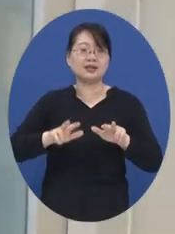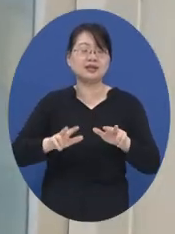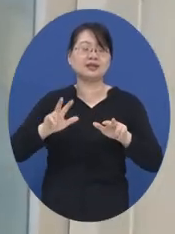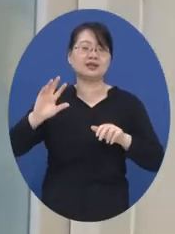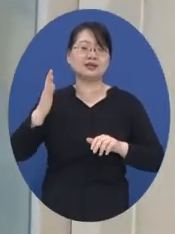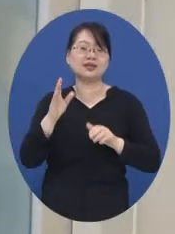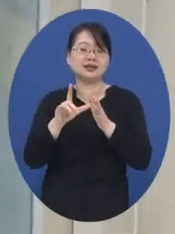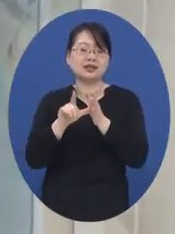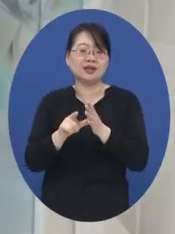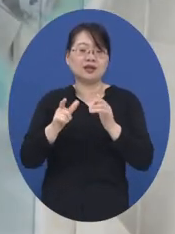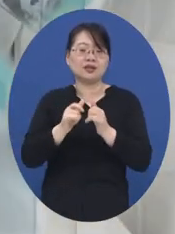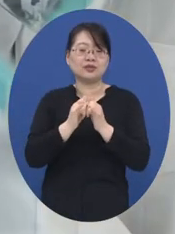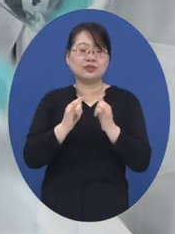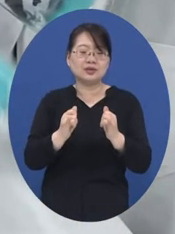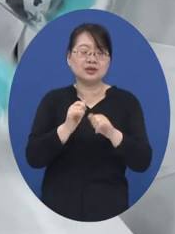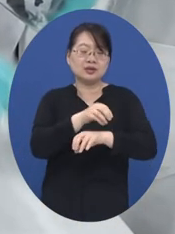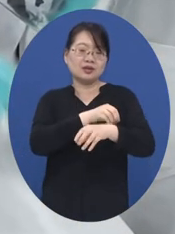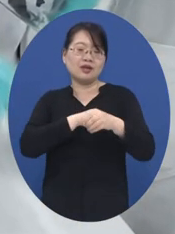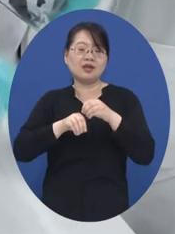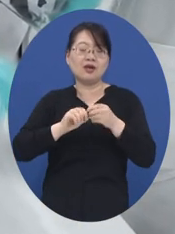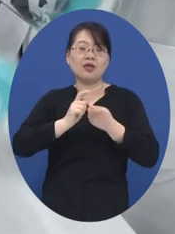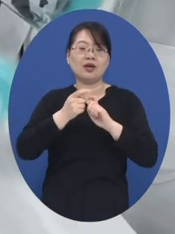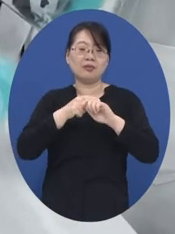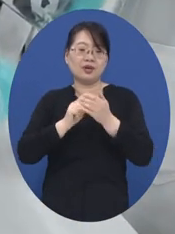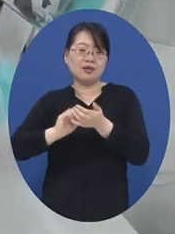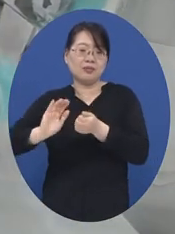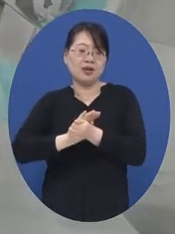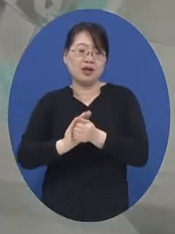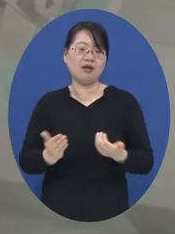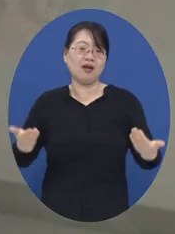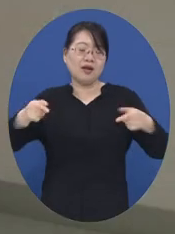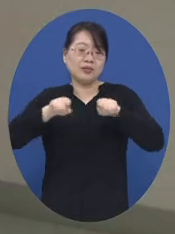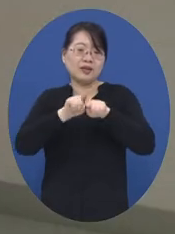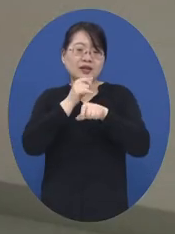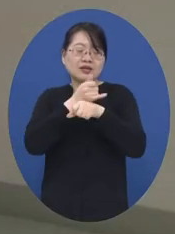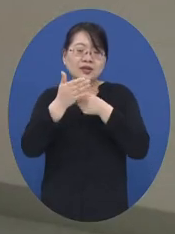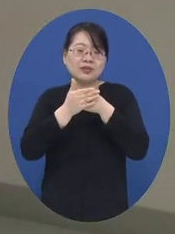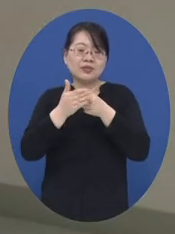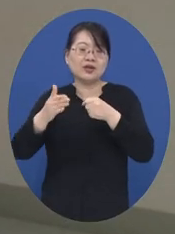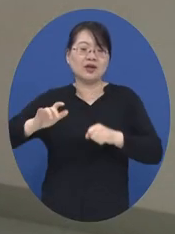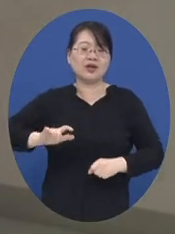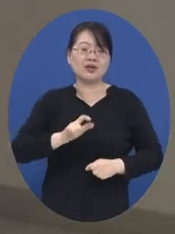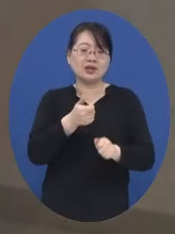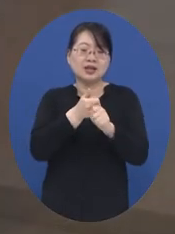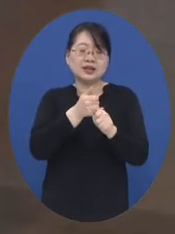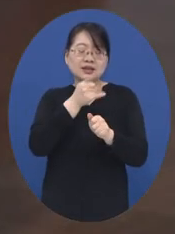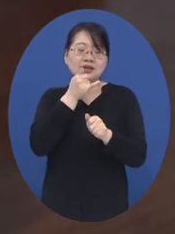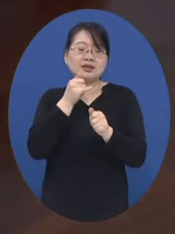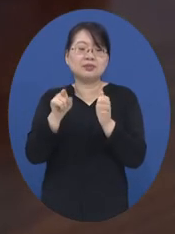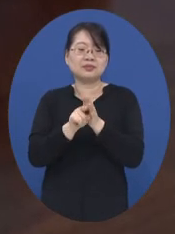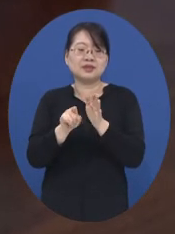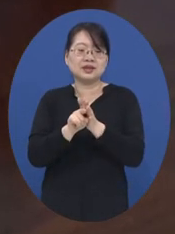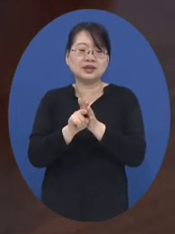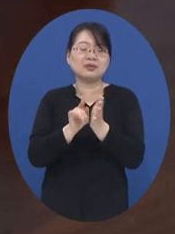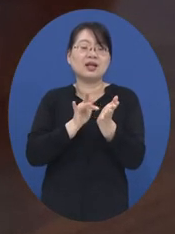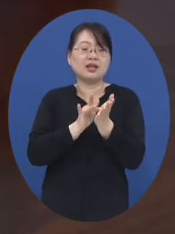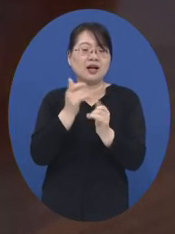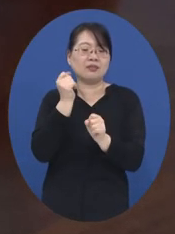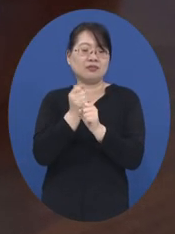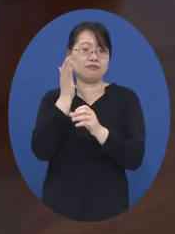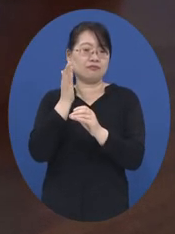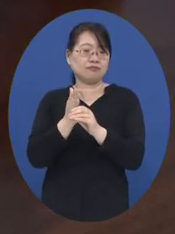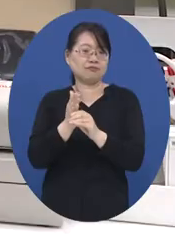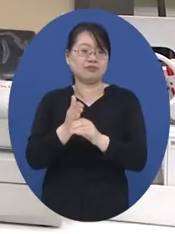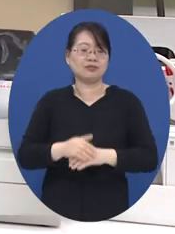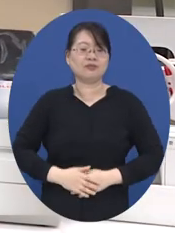요즘 국민들이 나서 서로의 마음을 헤아리고 끌어안으며 코로나19를 이겨낼 믿음의 백신을 만들어내고